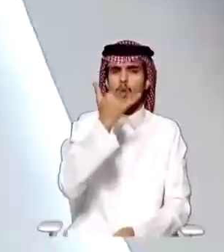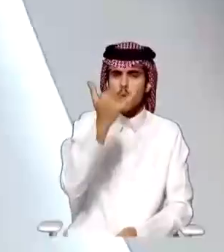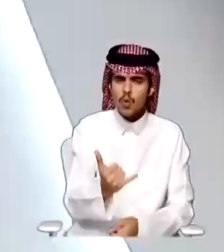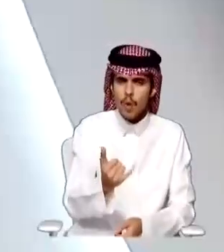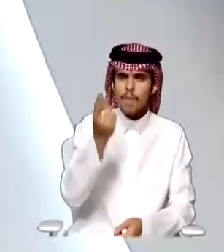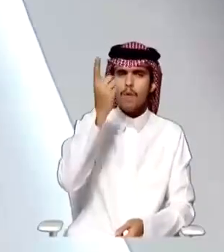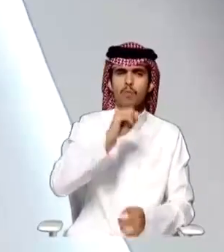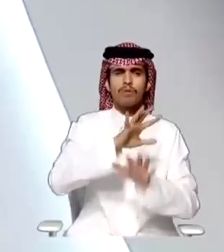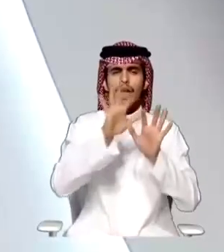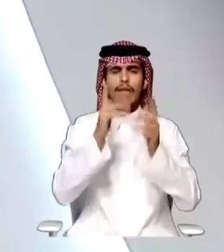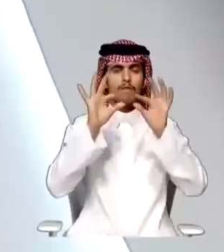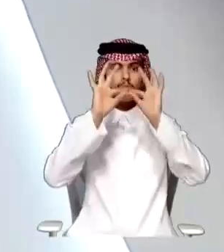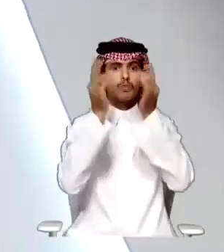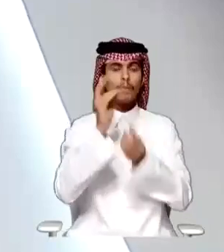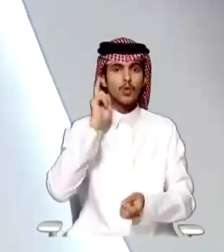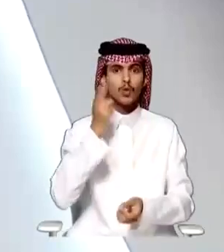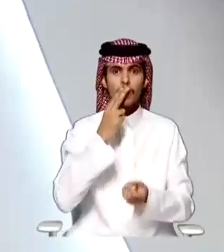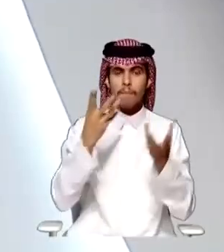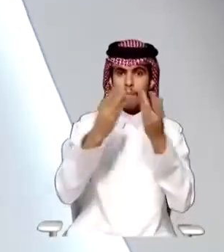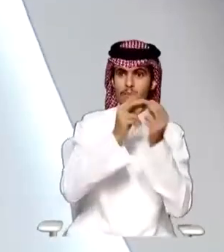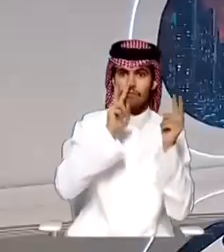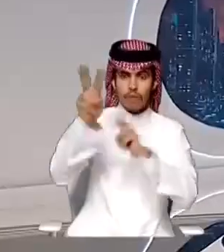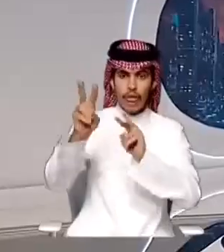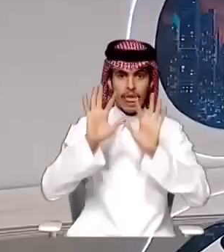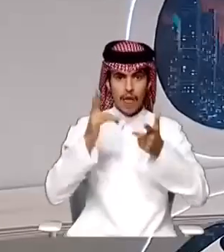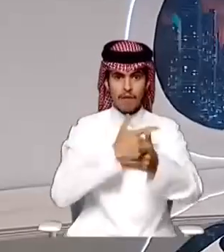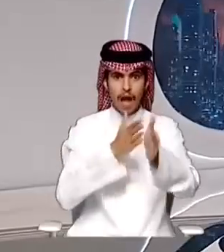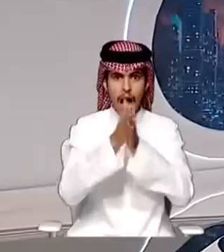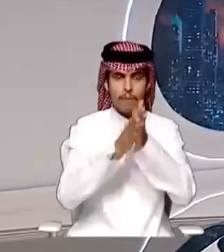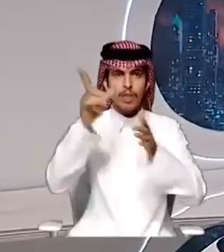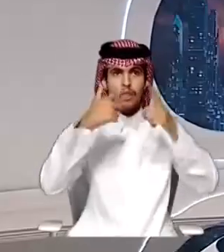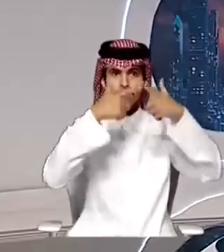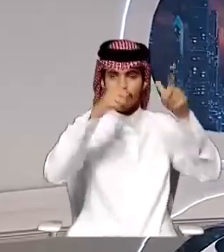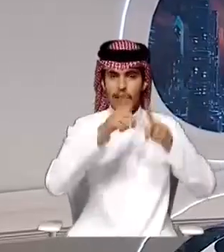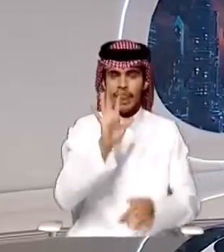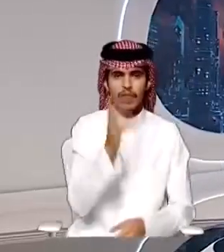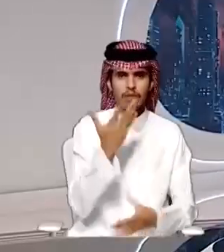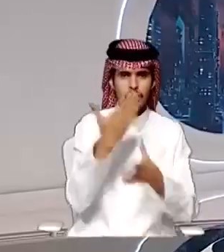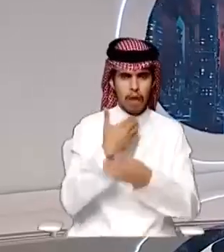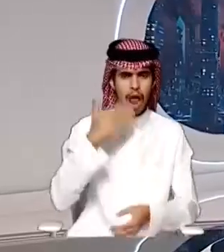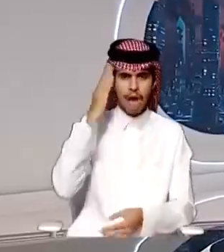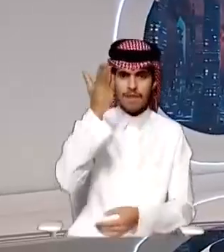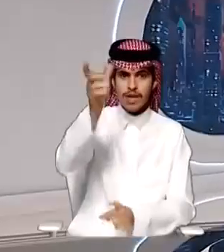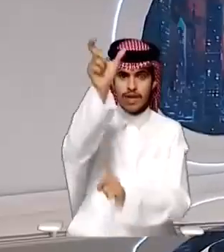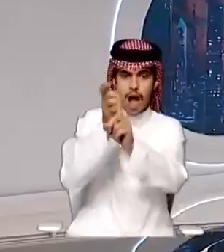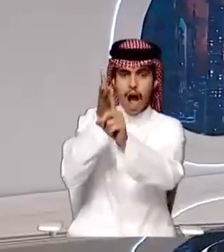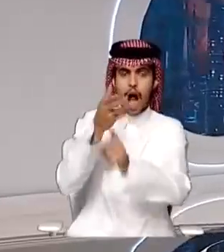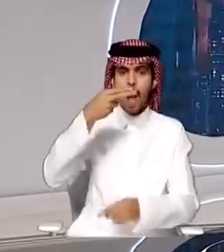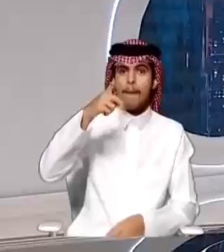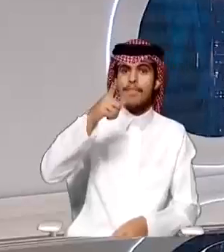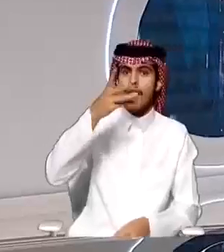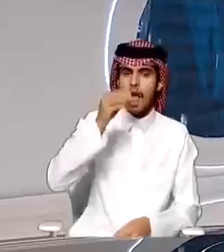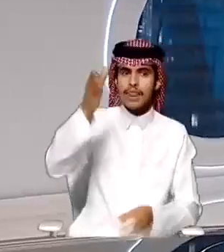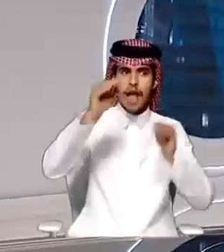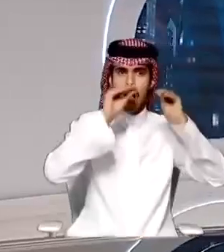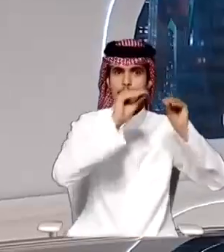الصم كيف تفاعل مع رسالتك وانت قدت التوعيه الاعلاميه لهم طبعا احنا نعرف ان عبد الله ترى انت اللي علمتهم روؤيه 20 30